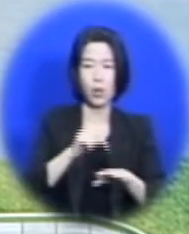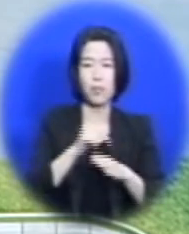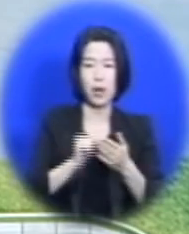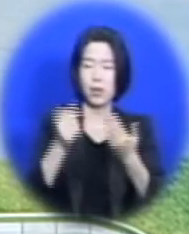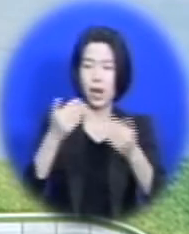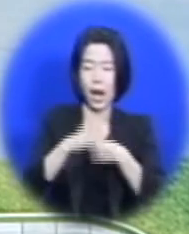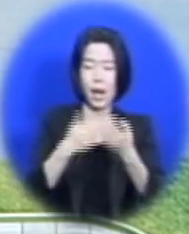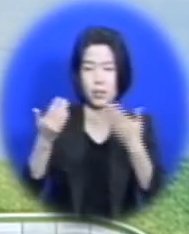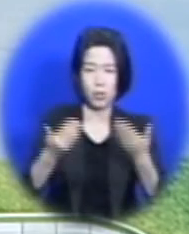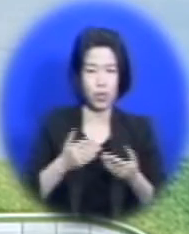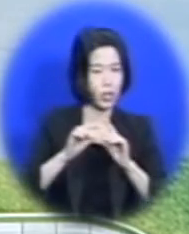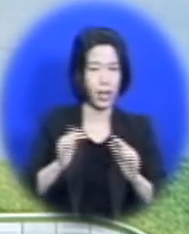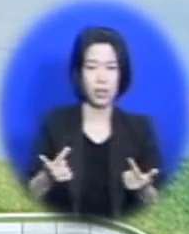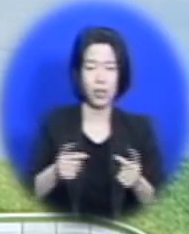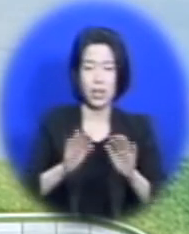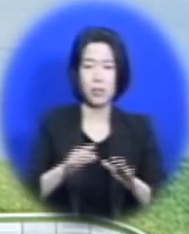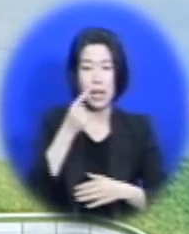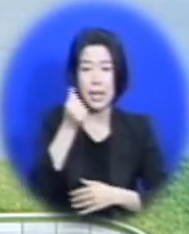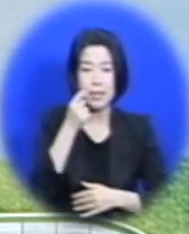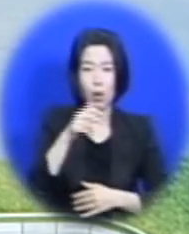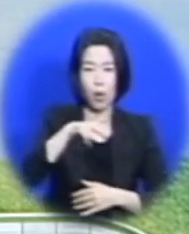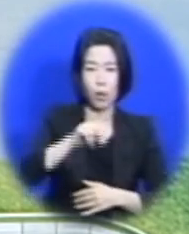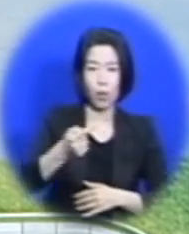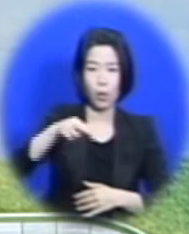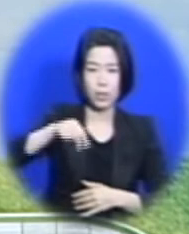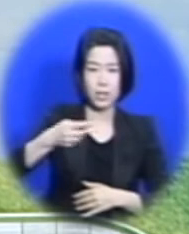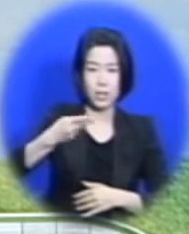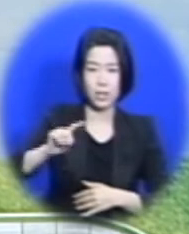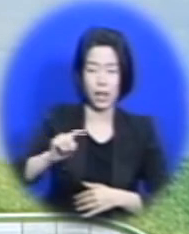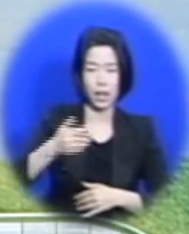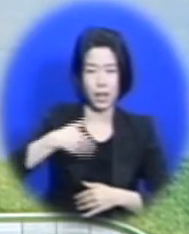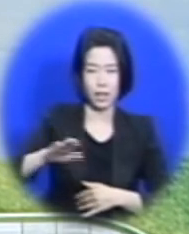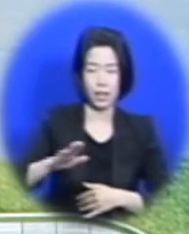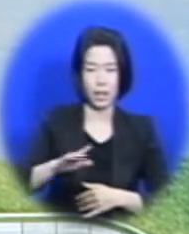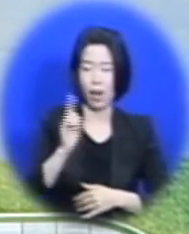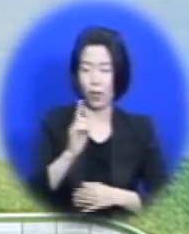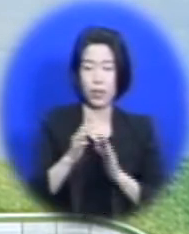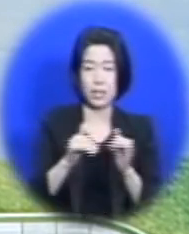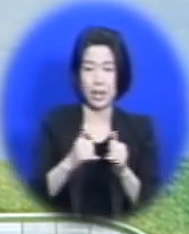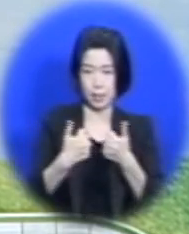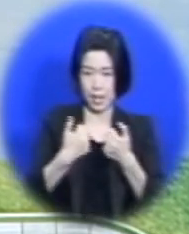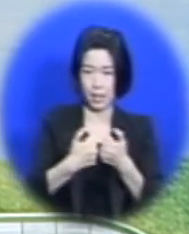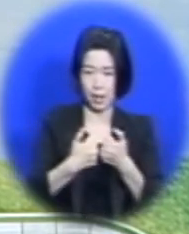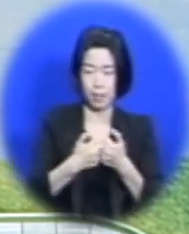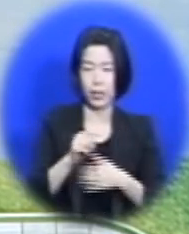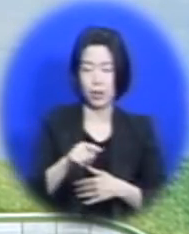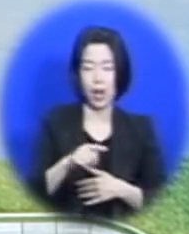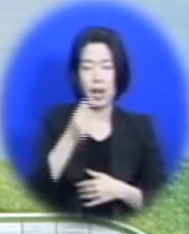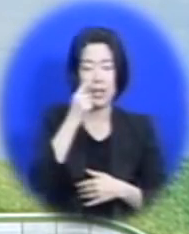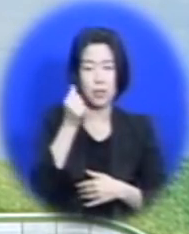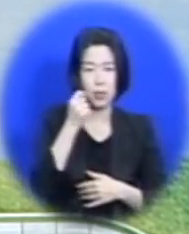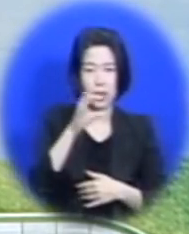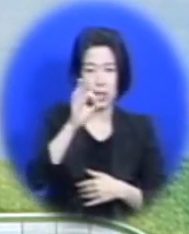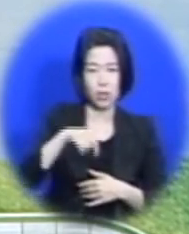아닙니다. 이번에 일본 코스타에 갔다가 어떤 분 한 분을 상담을 했습니다. 그분은 일본에서